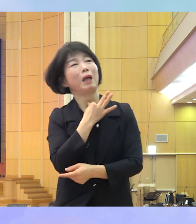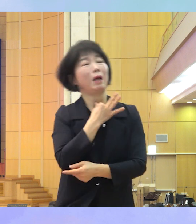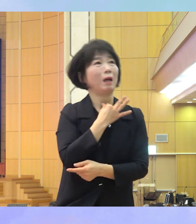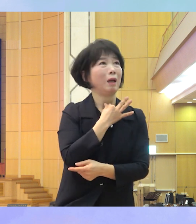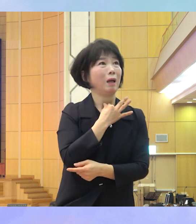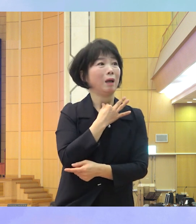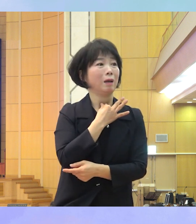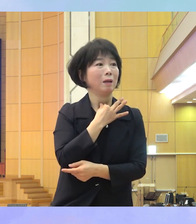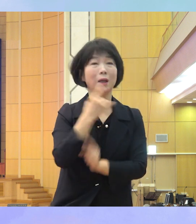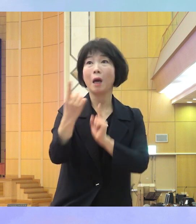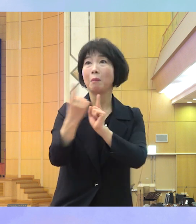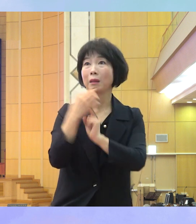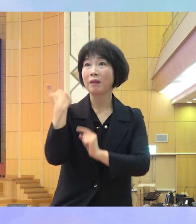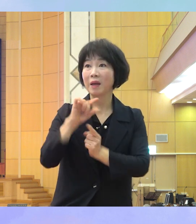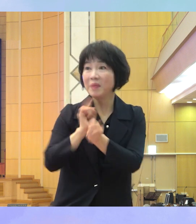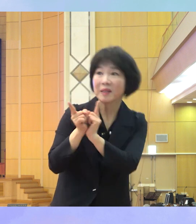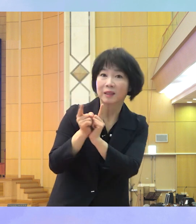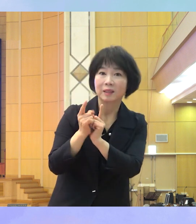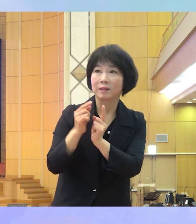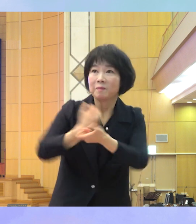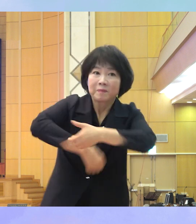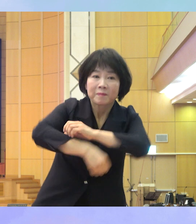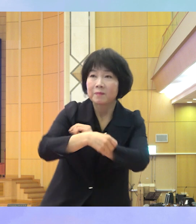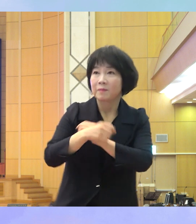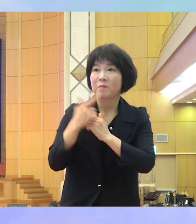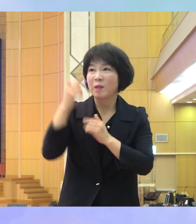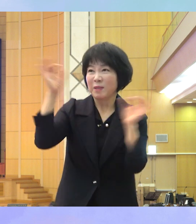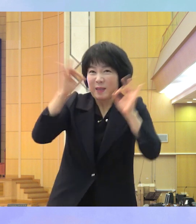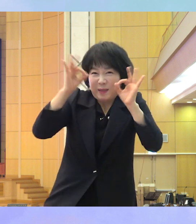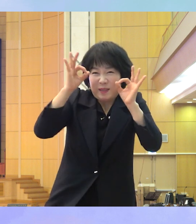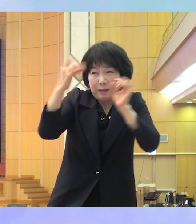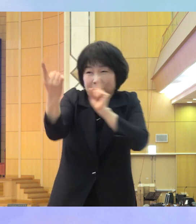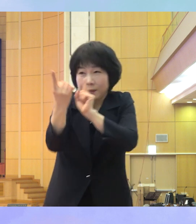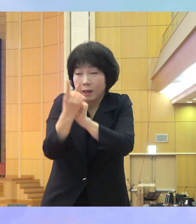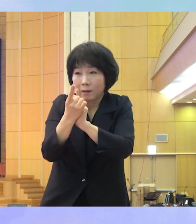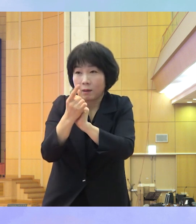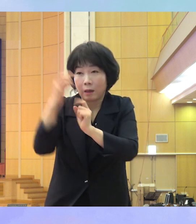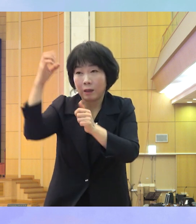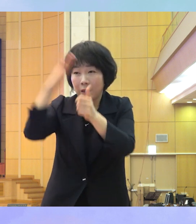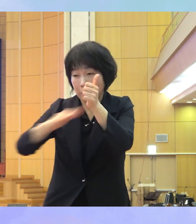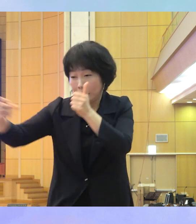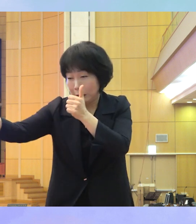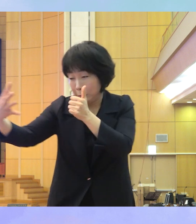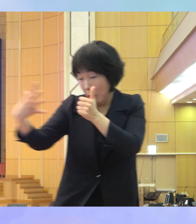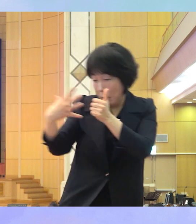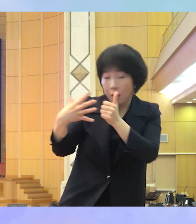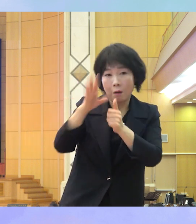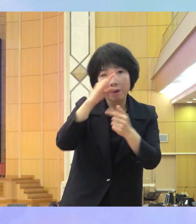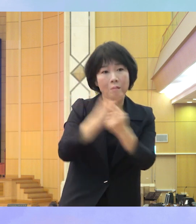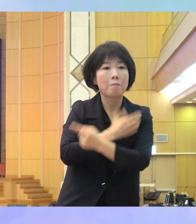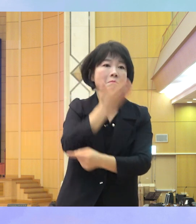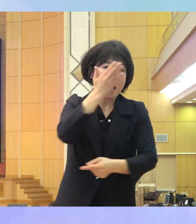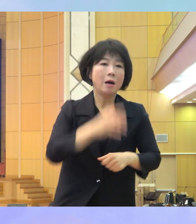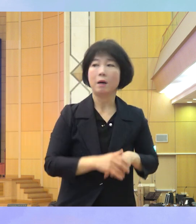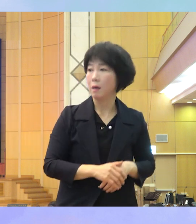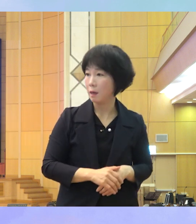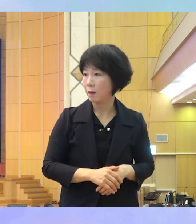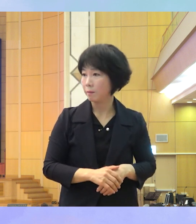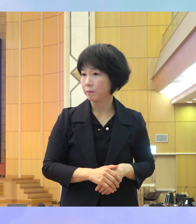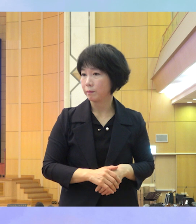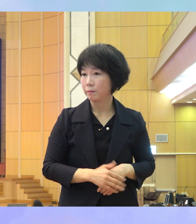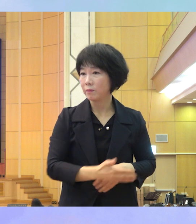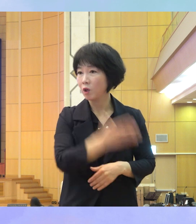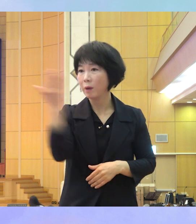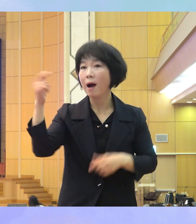해주고 그러지 말고 그림자만이라도 할렐루야 믿음이 부족하고 기회를 자꾸만 안